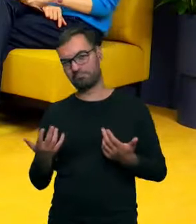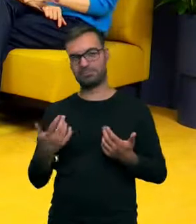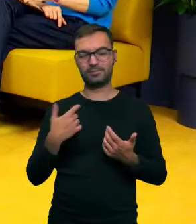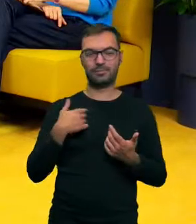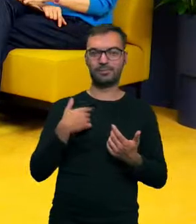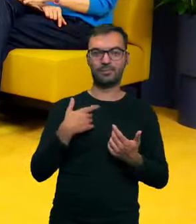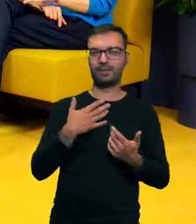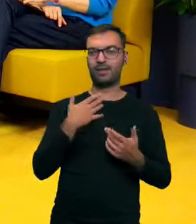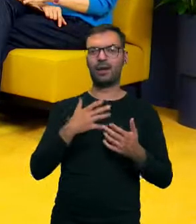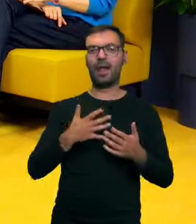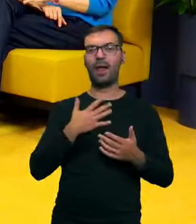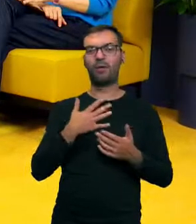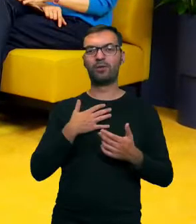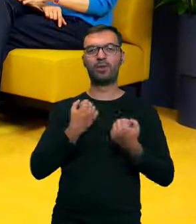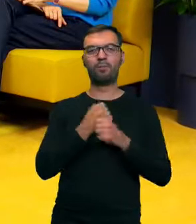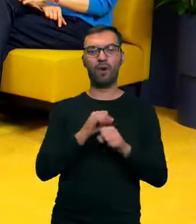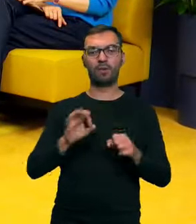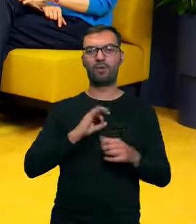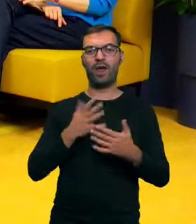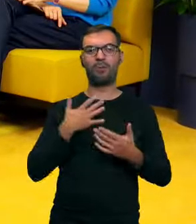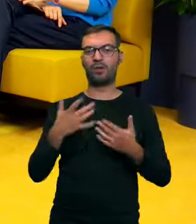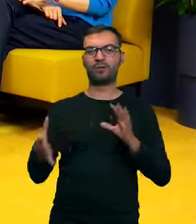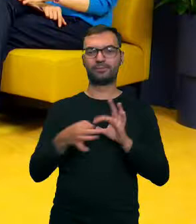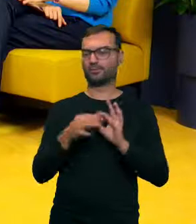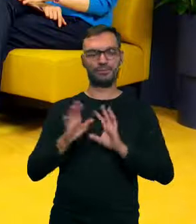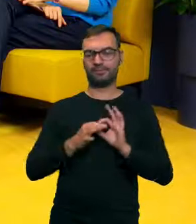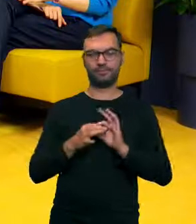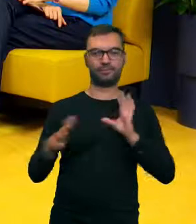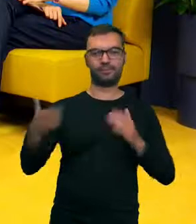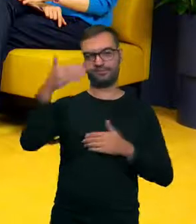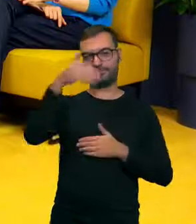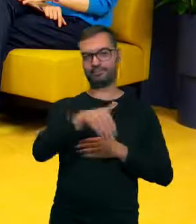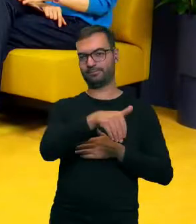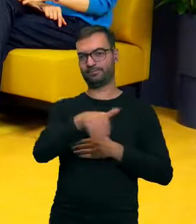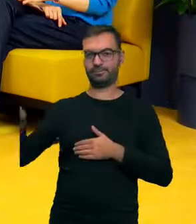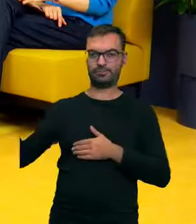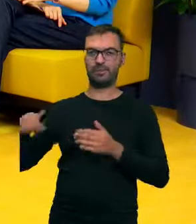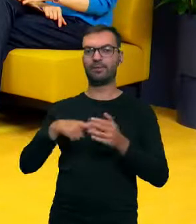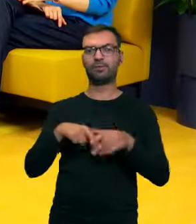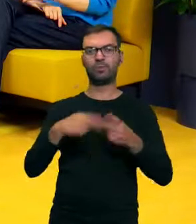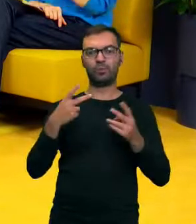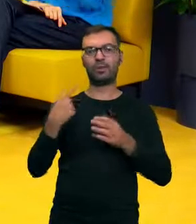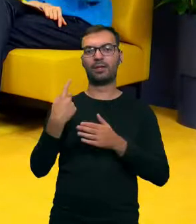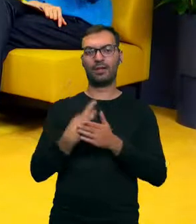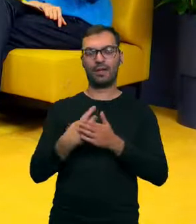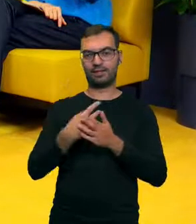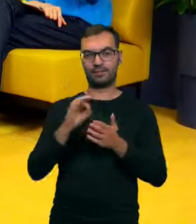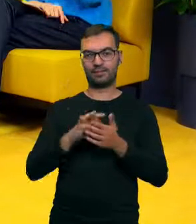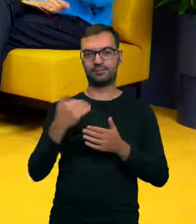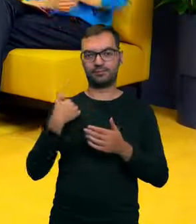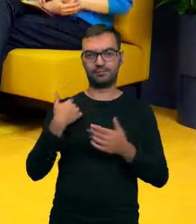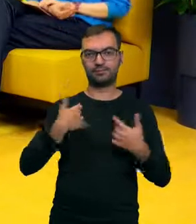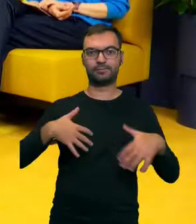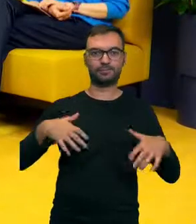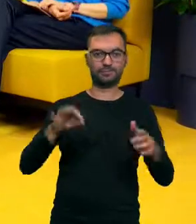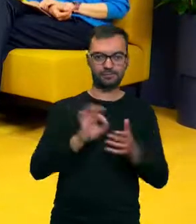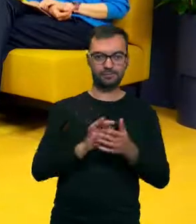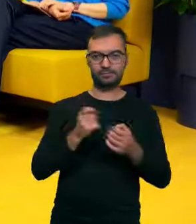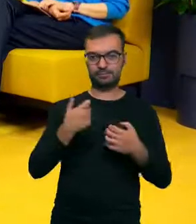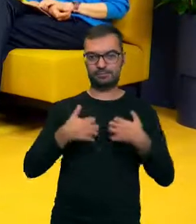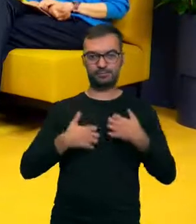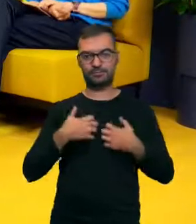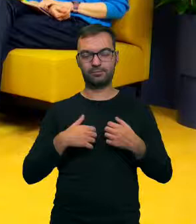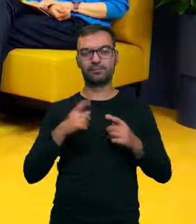Nie łączę emocji bohatera ze swoimi jakby emocjami. Ja w tym dniu, kiedy kręciliśmy, też byłem powiedzmy zdenerwowany, tak to